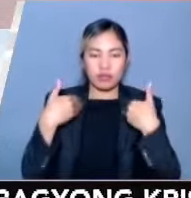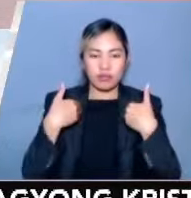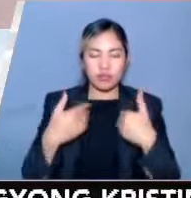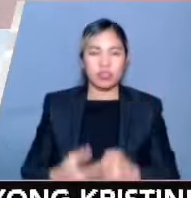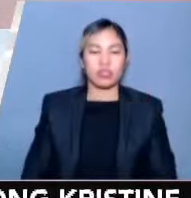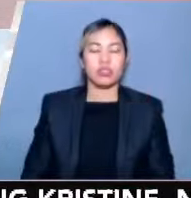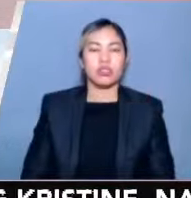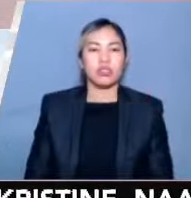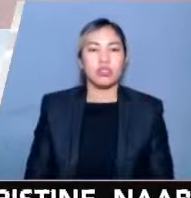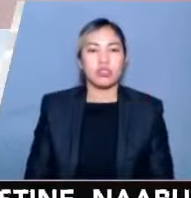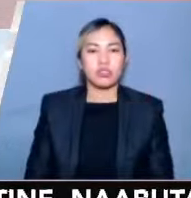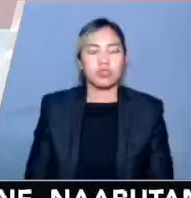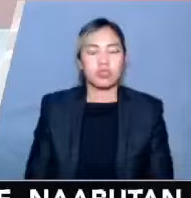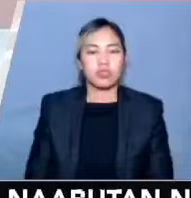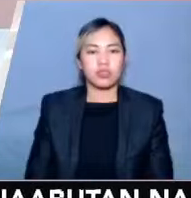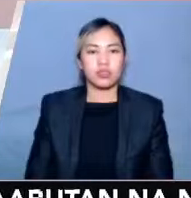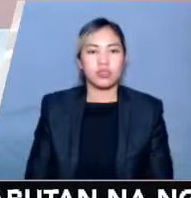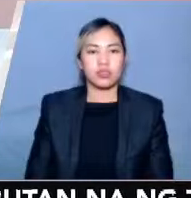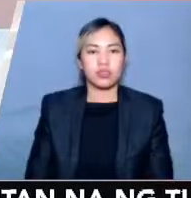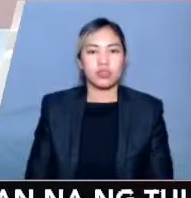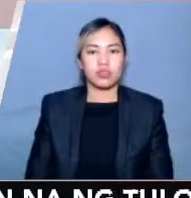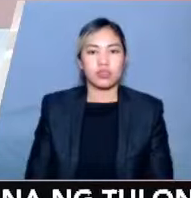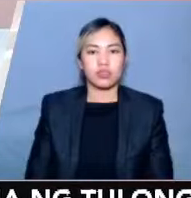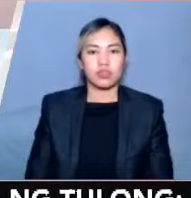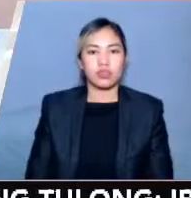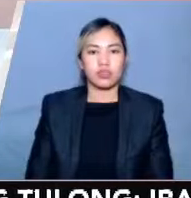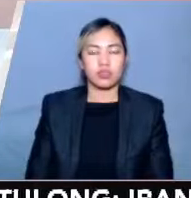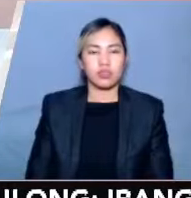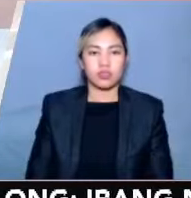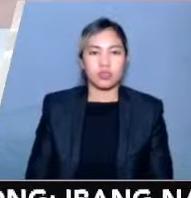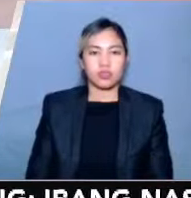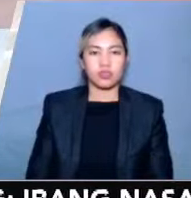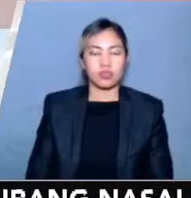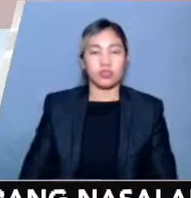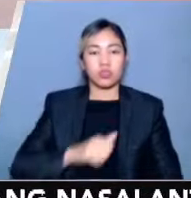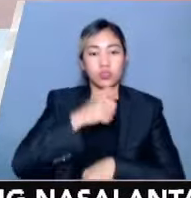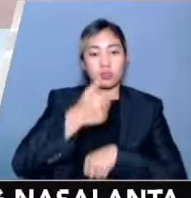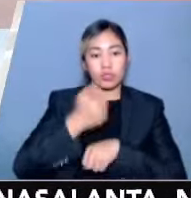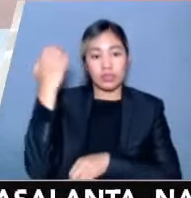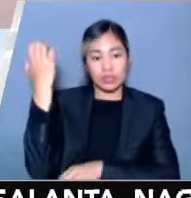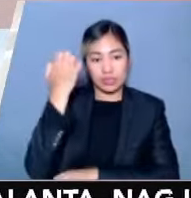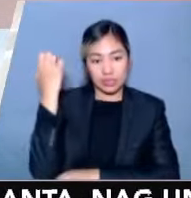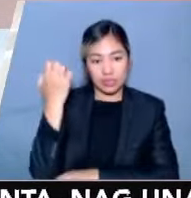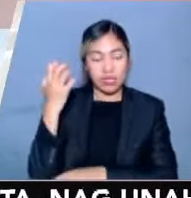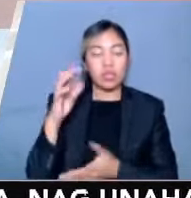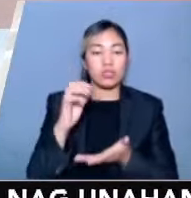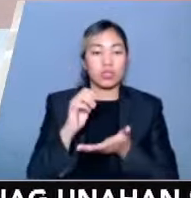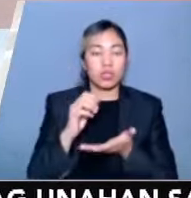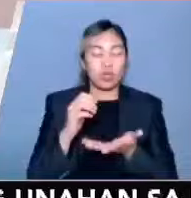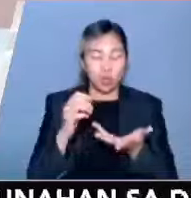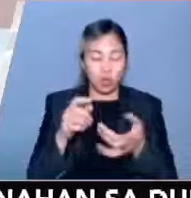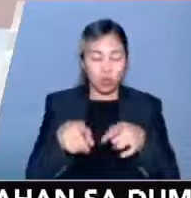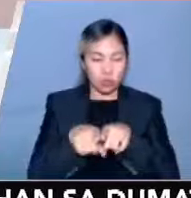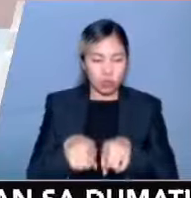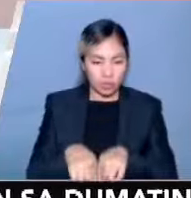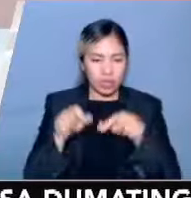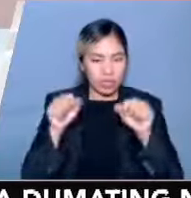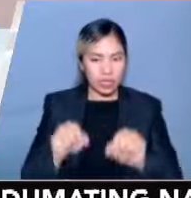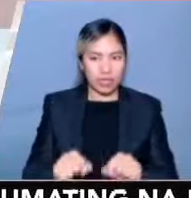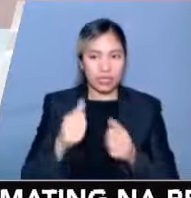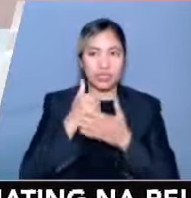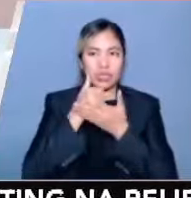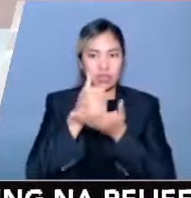ng kanilang state of calamity. So at least makakatulong din yun in a way para po mamobilize nila